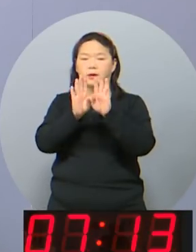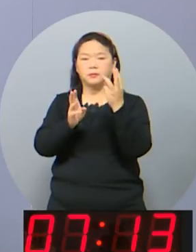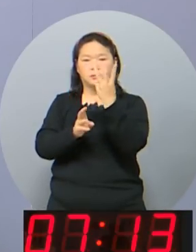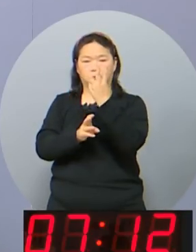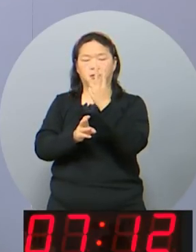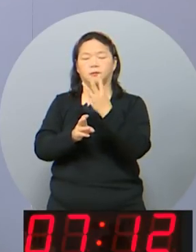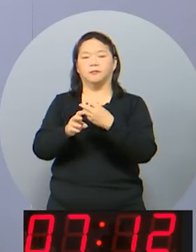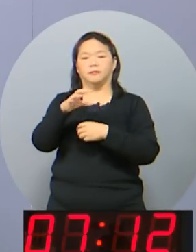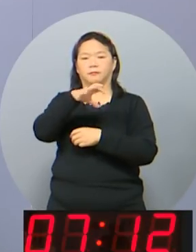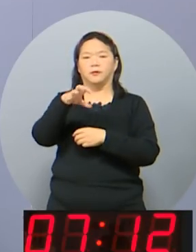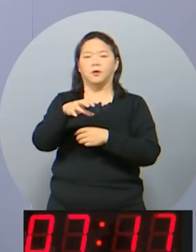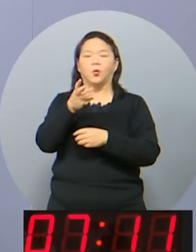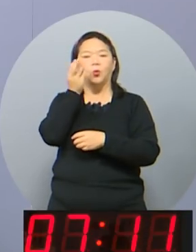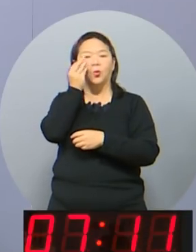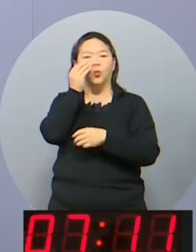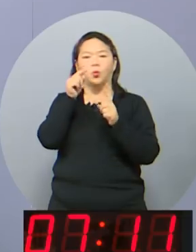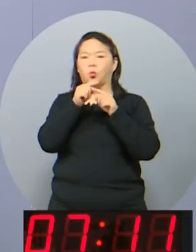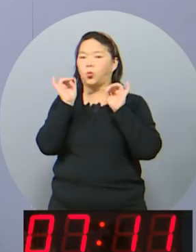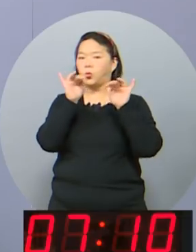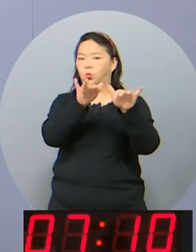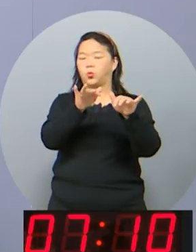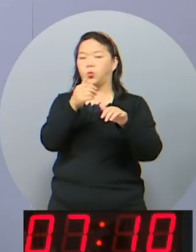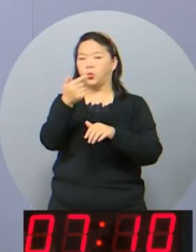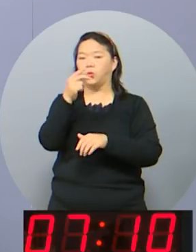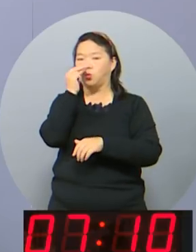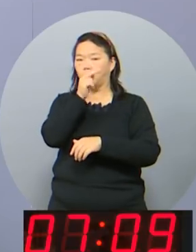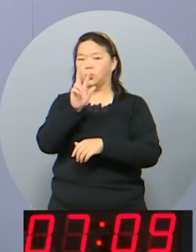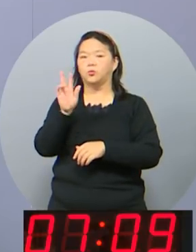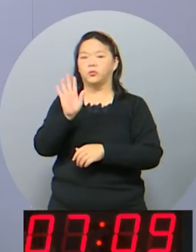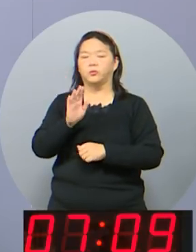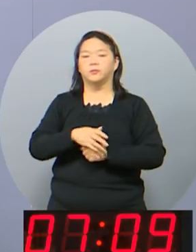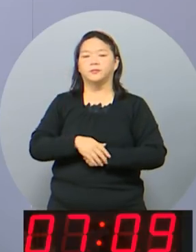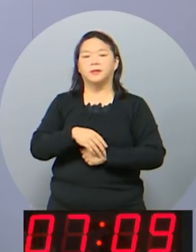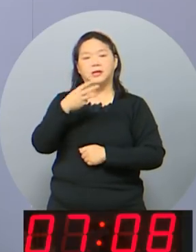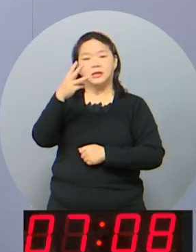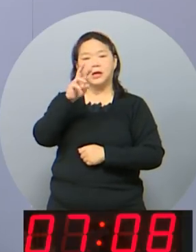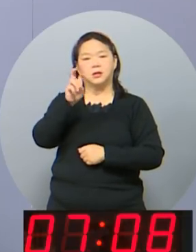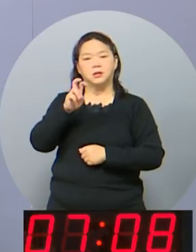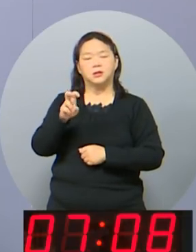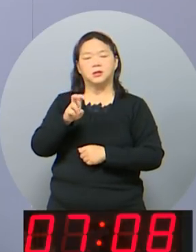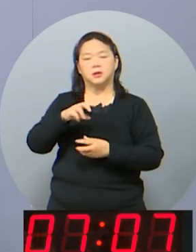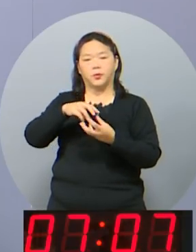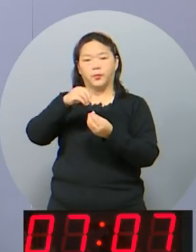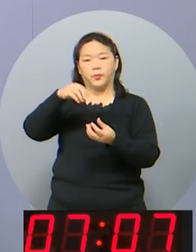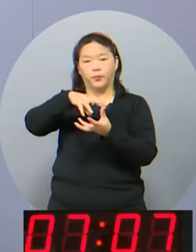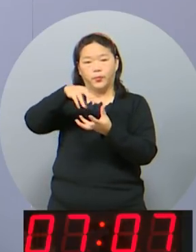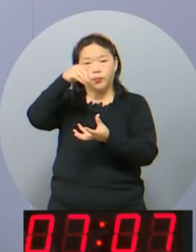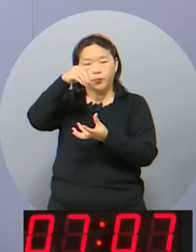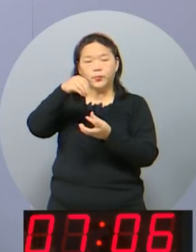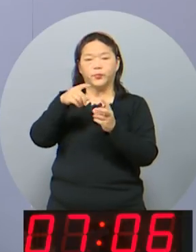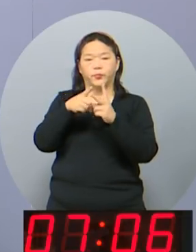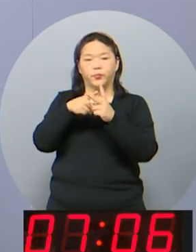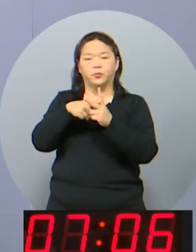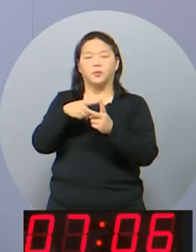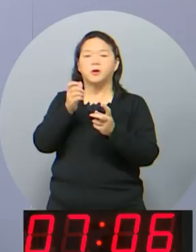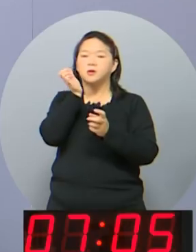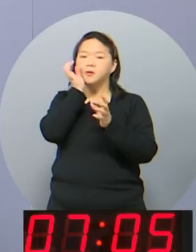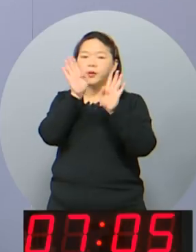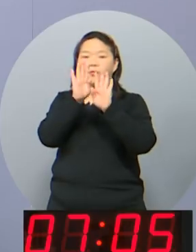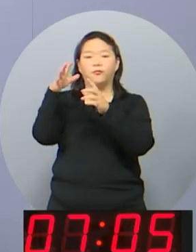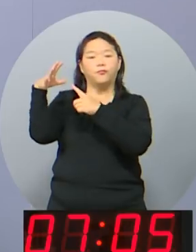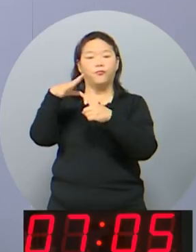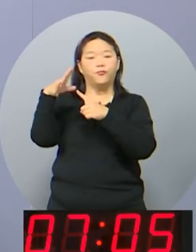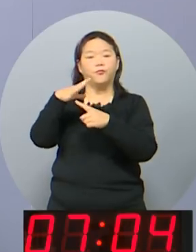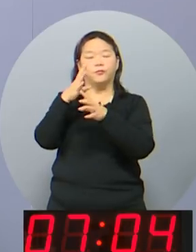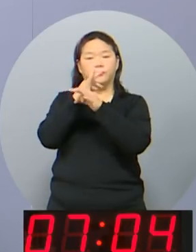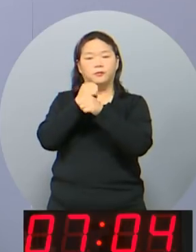很多的一些观光的资源跟特色。三芝有它的角白笋节，石门有它的风筝节，